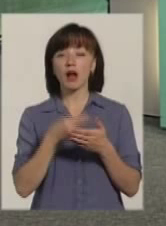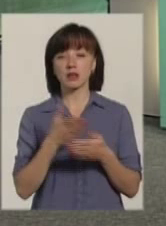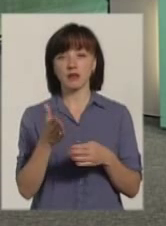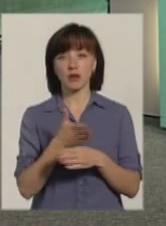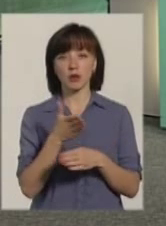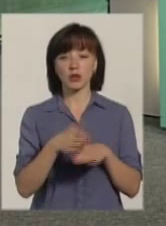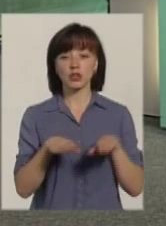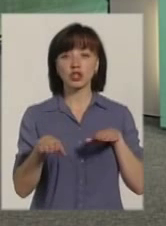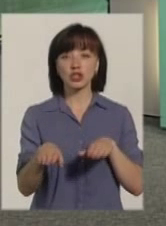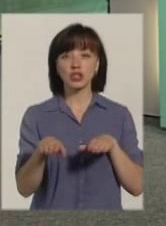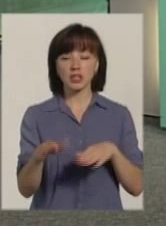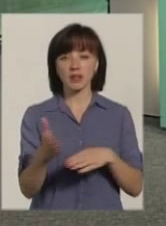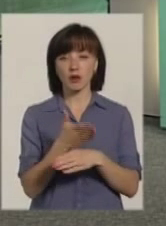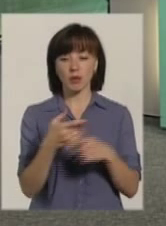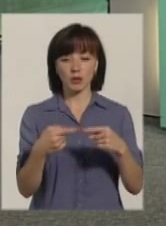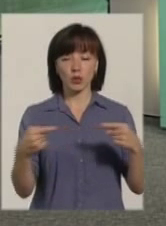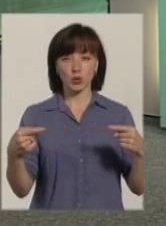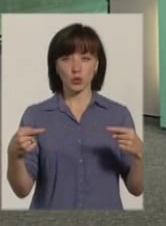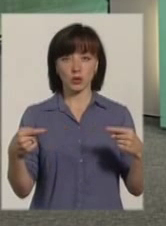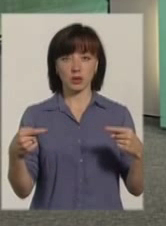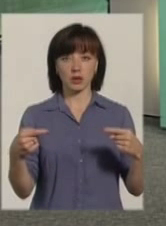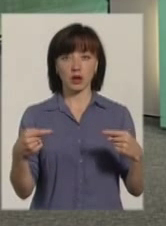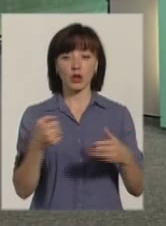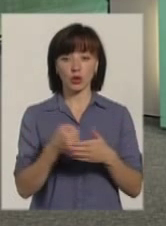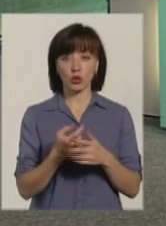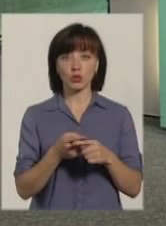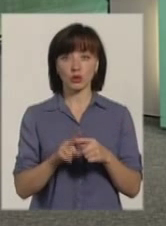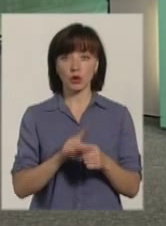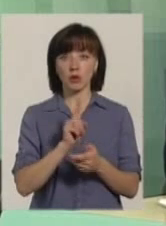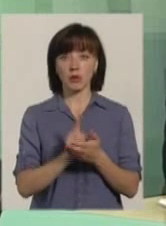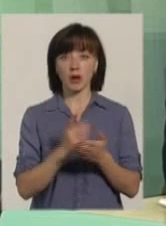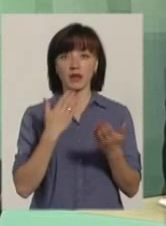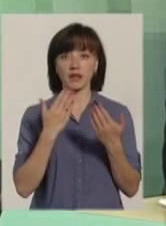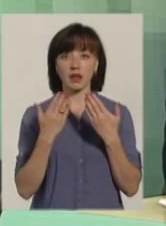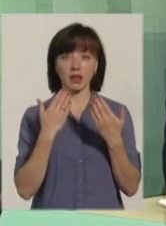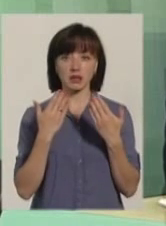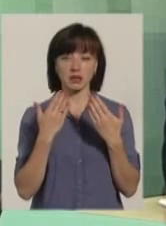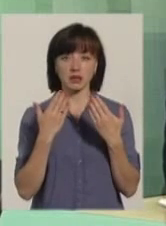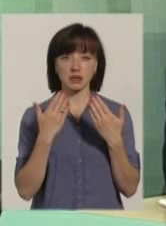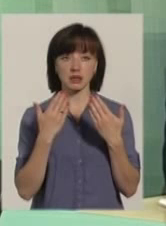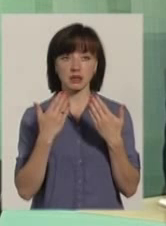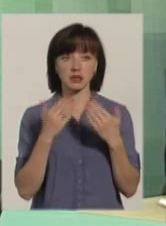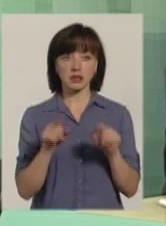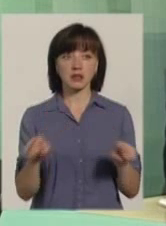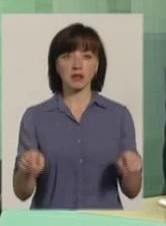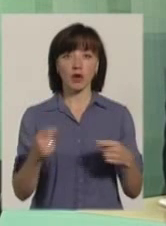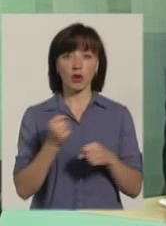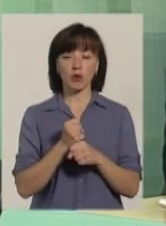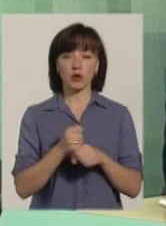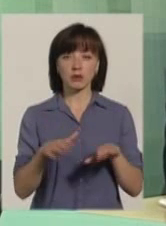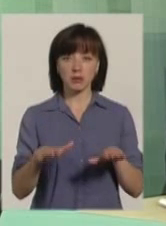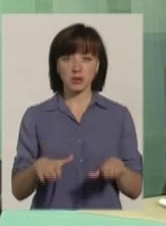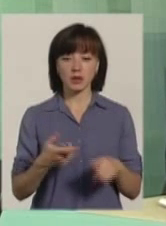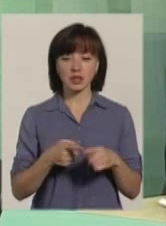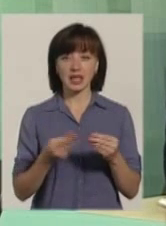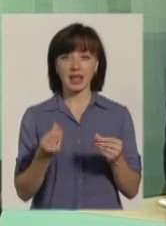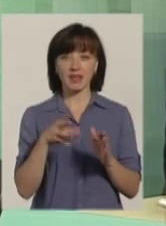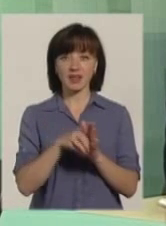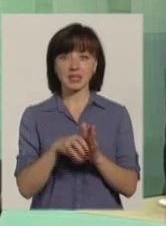виробництва, шити, виробляти ці продукти тут. Тобто до цього мають віднестися, до створення робочих місць, до цих